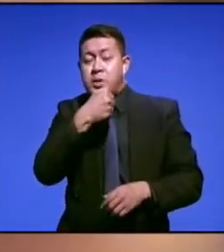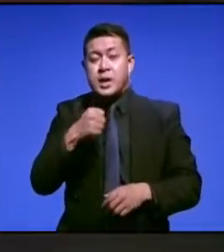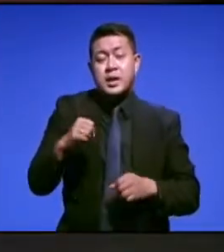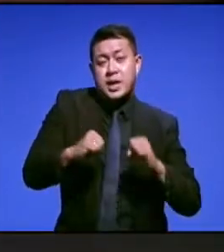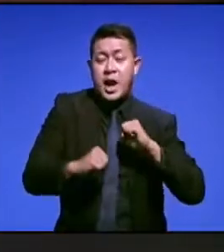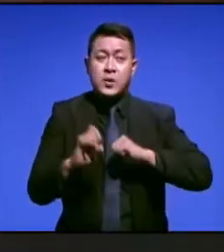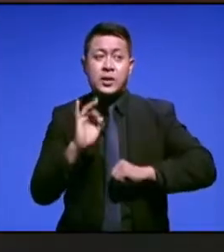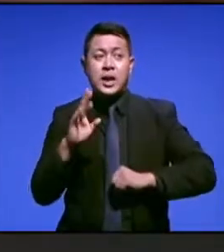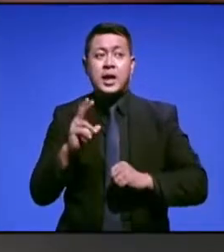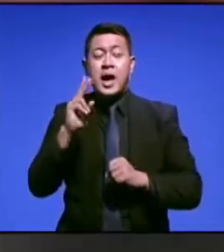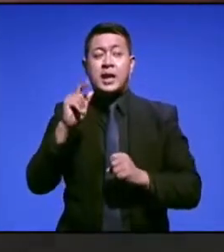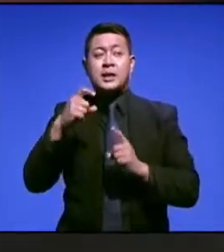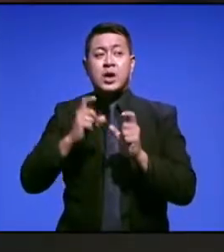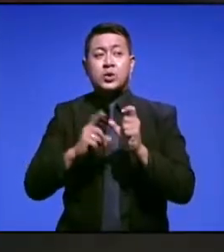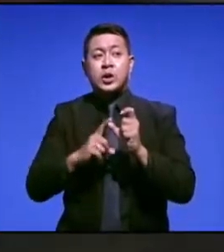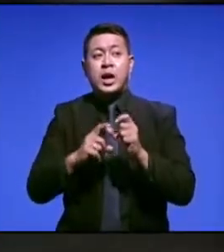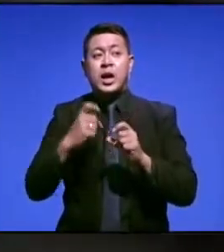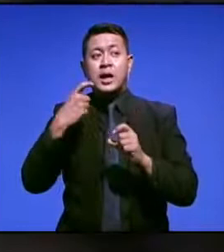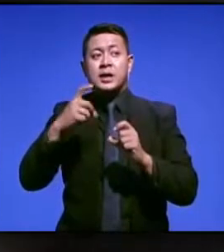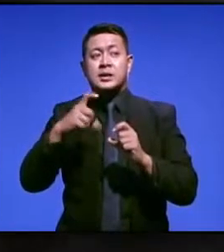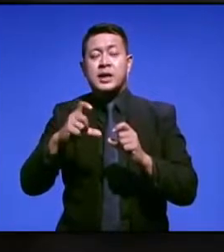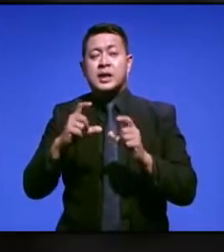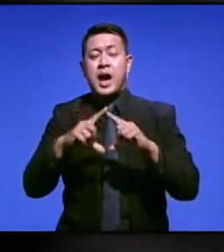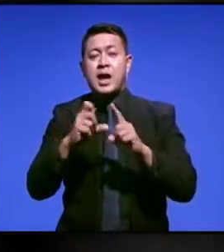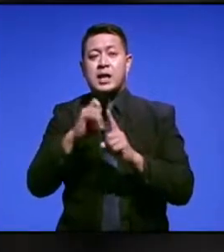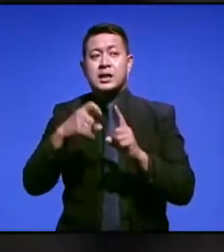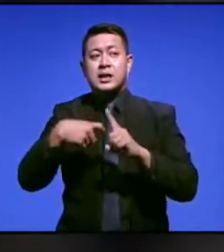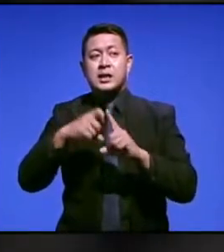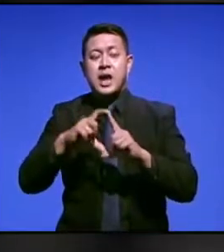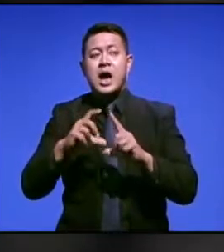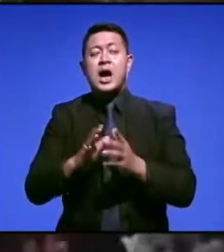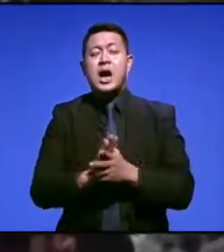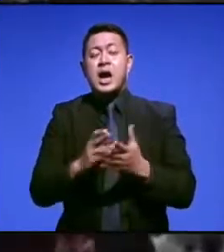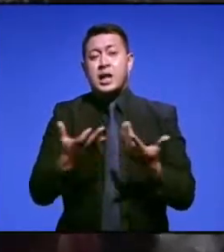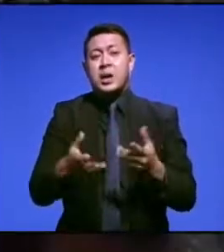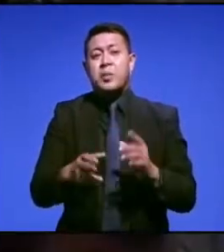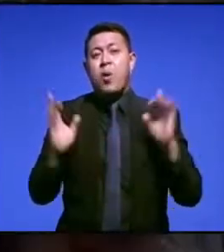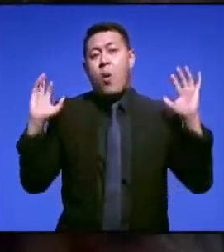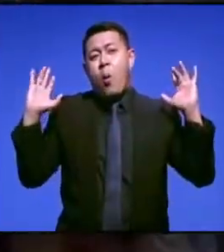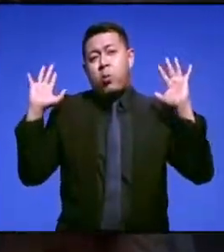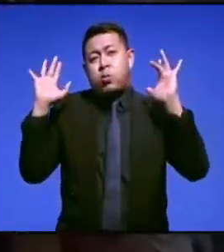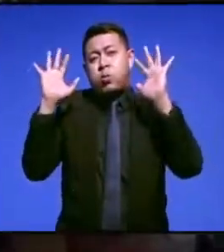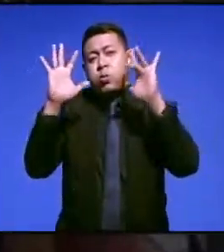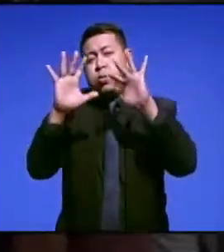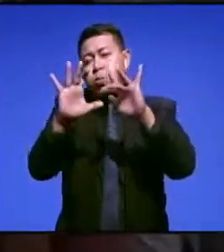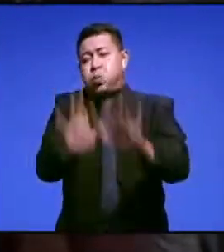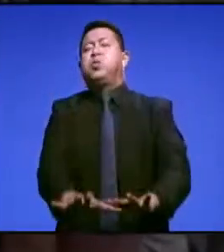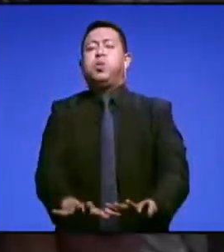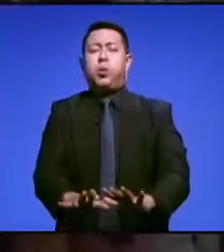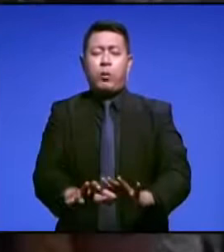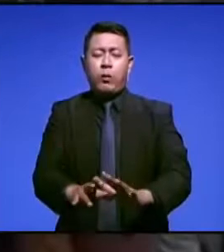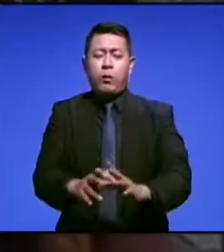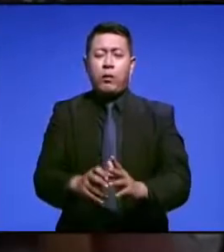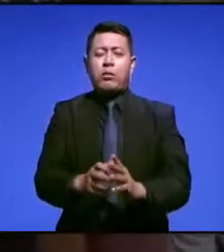lain seperti Rita Sugiarto dan Caca Andika. Namun acara ini mendapat sorotan karena warga membludak sehingga